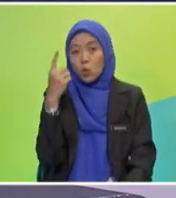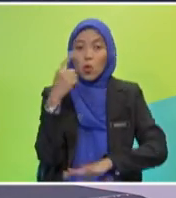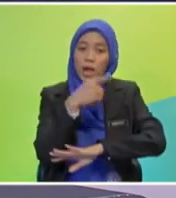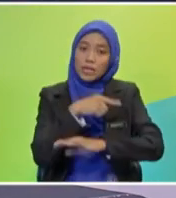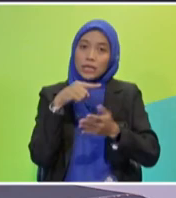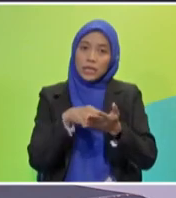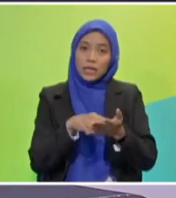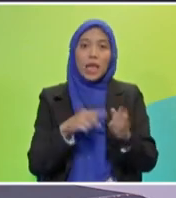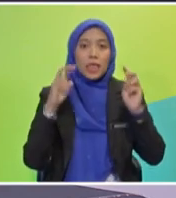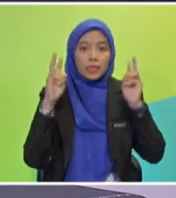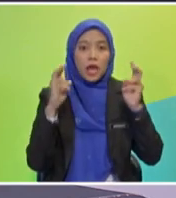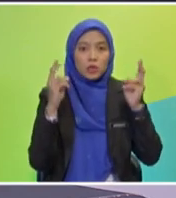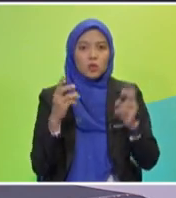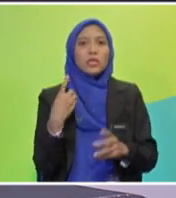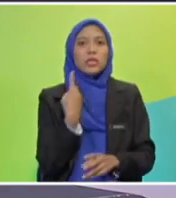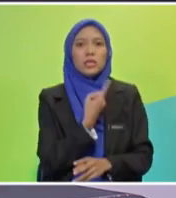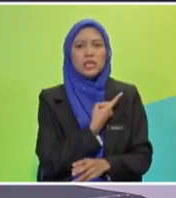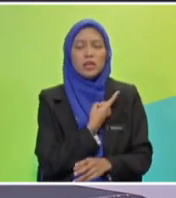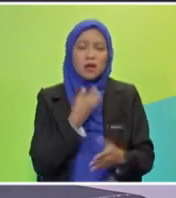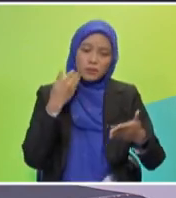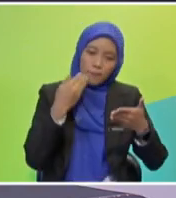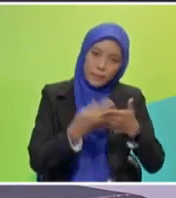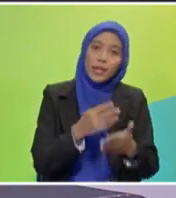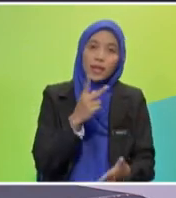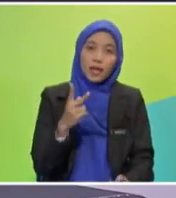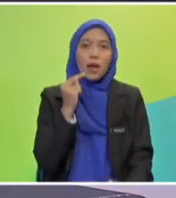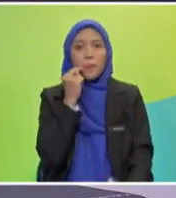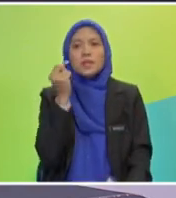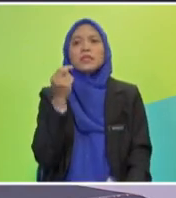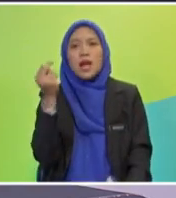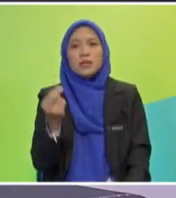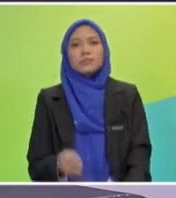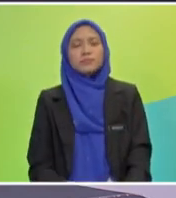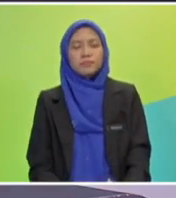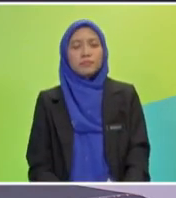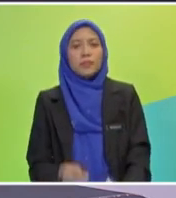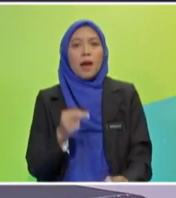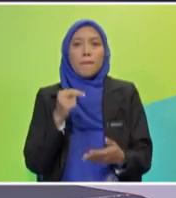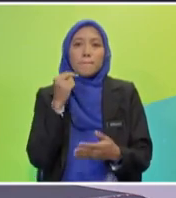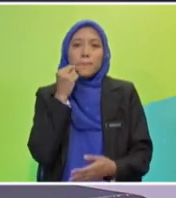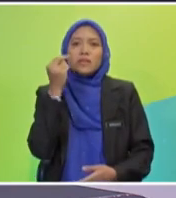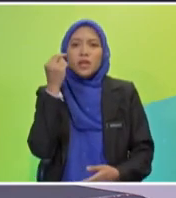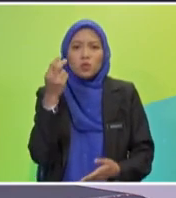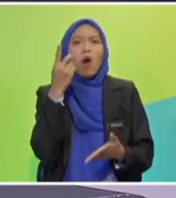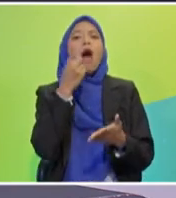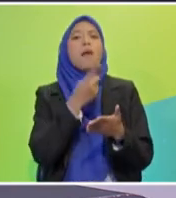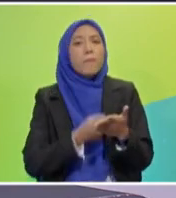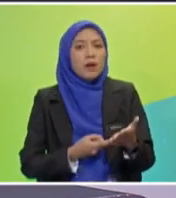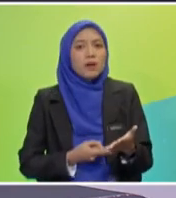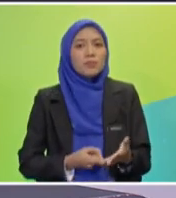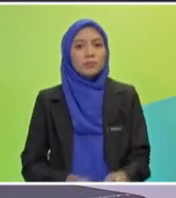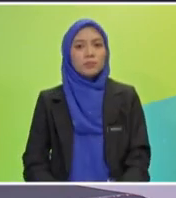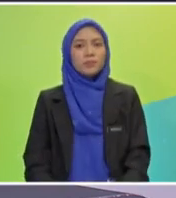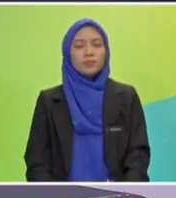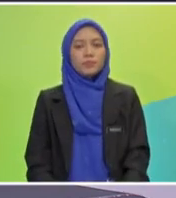tentang sampaikan pesan. Pesan apa tu Mira? Ha, tadi adik-adik sudah lihat cikgu berbual dengan